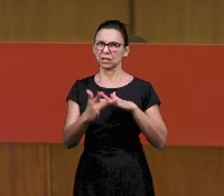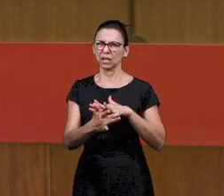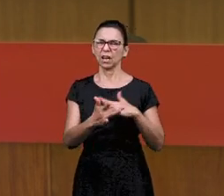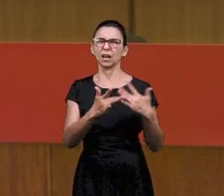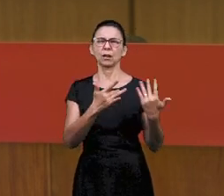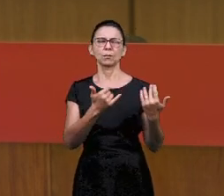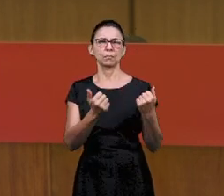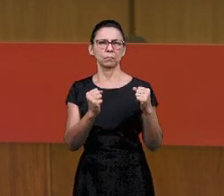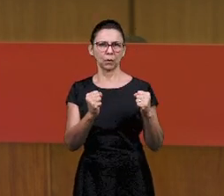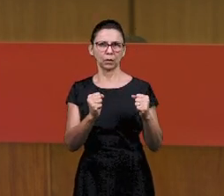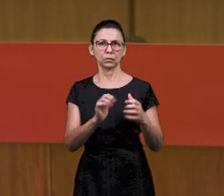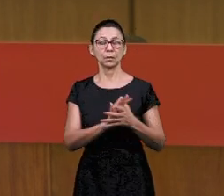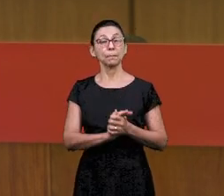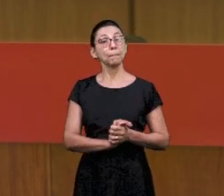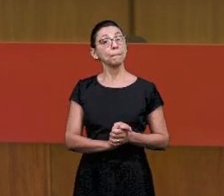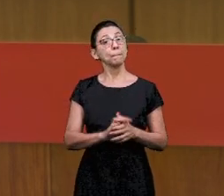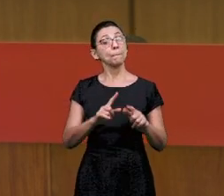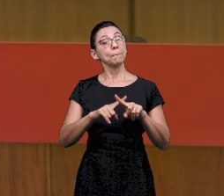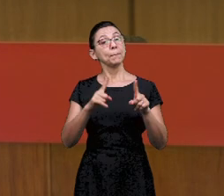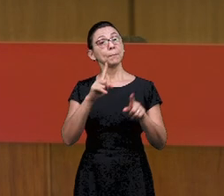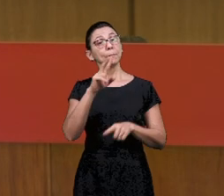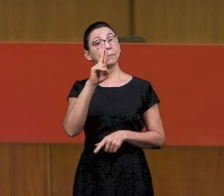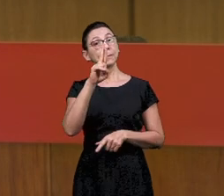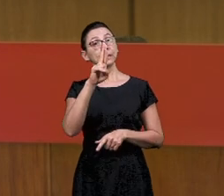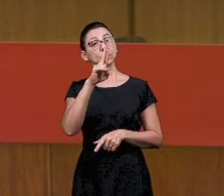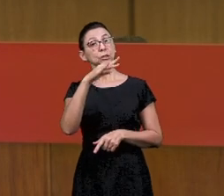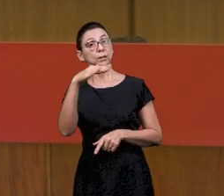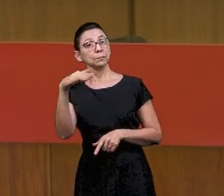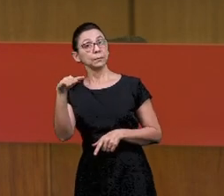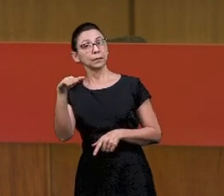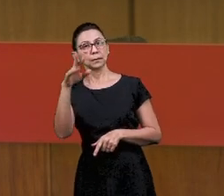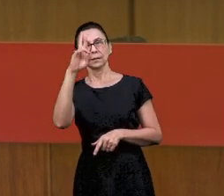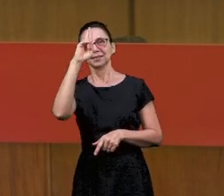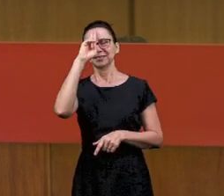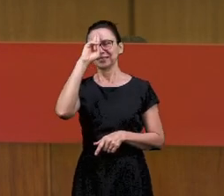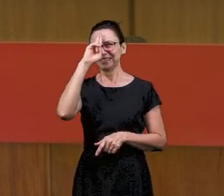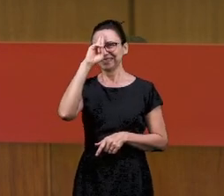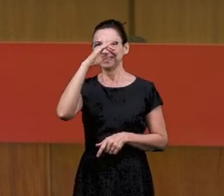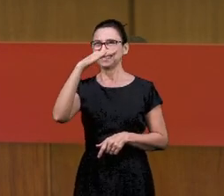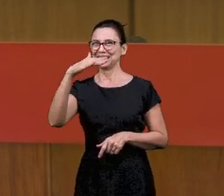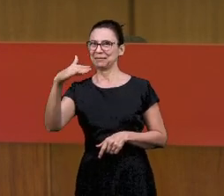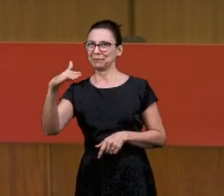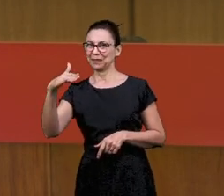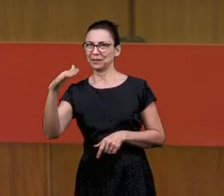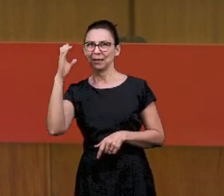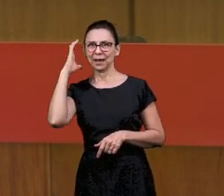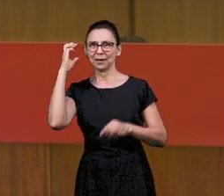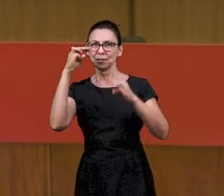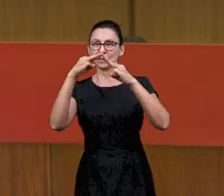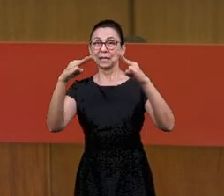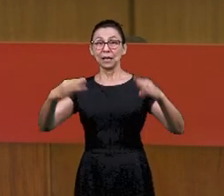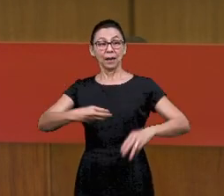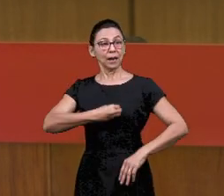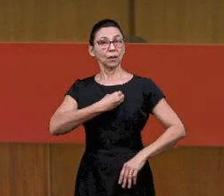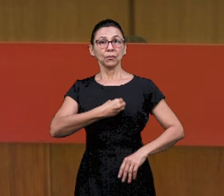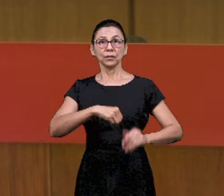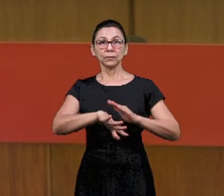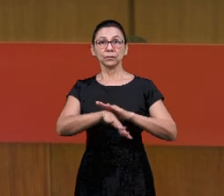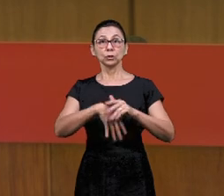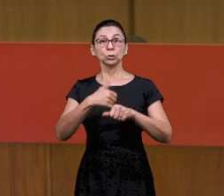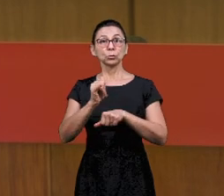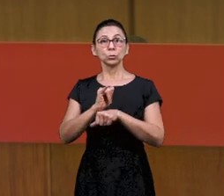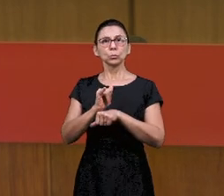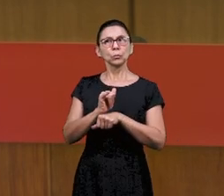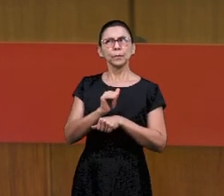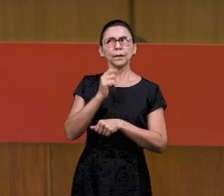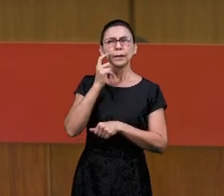canal YouTube. Mais à partir de 14h30, l'équipe de la Radio Manaïm sera en direct dans le canal YouTube en